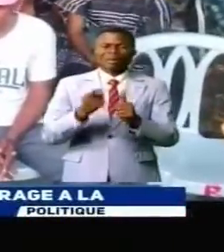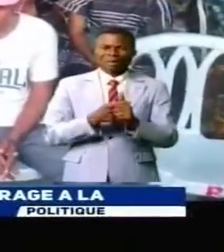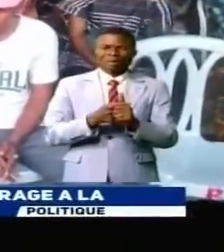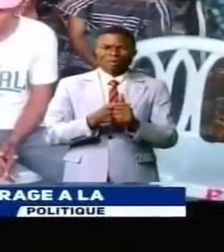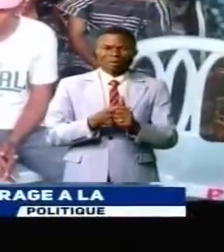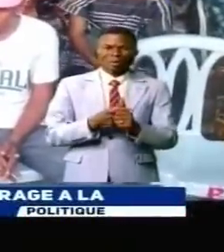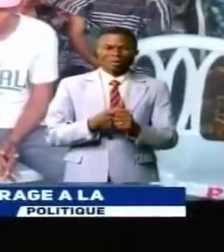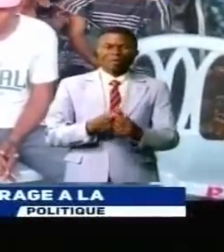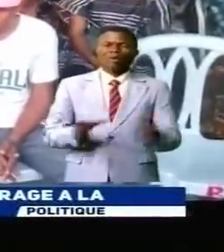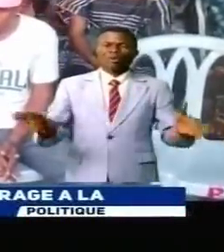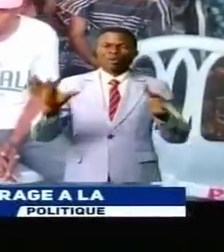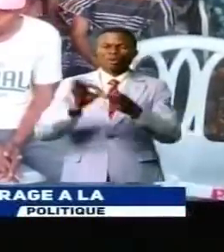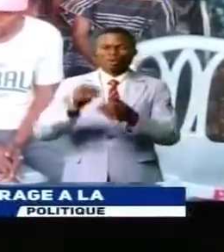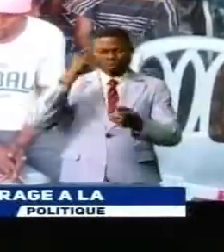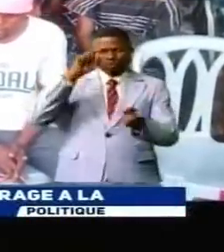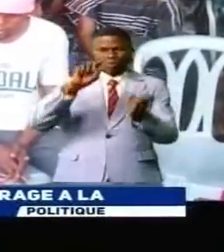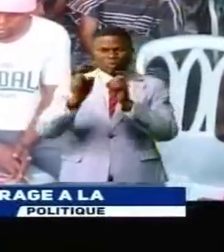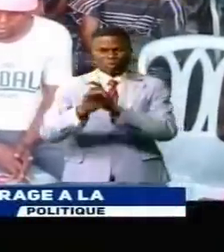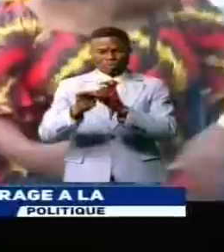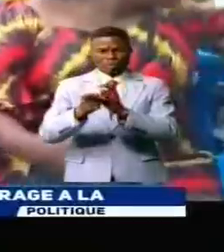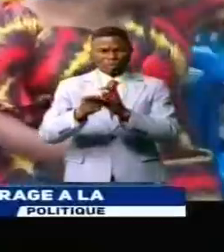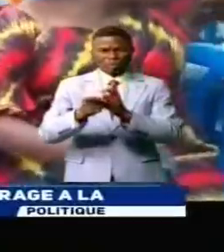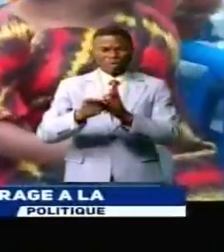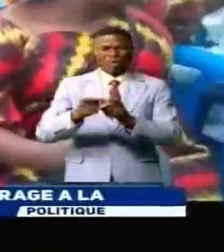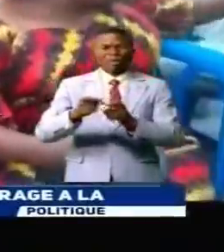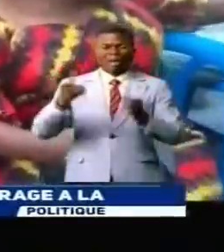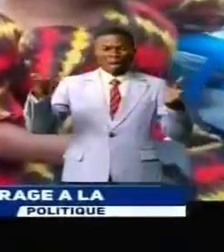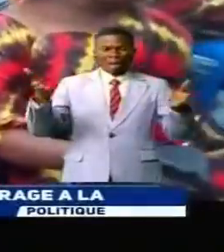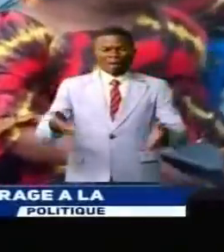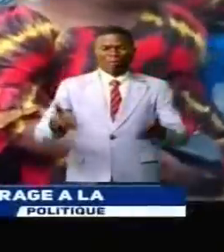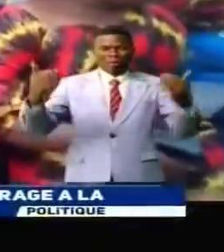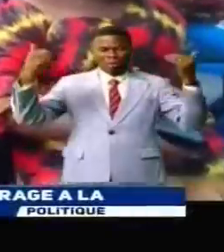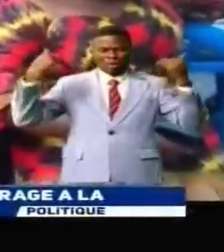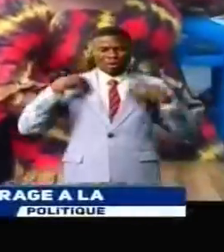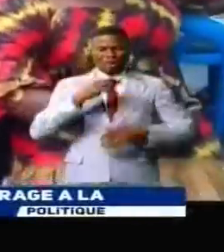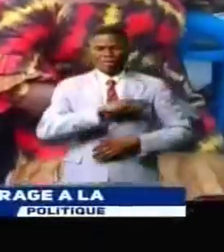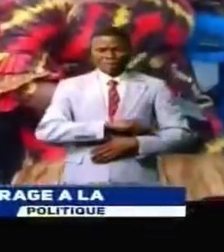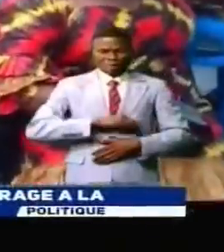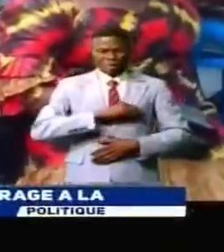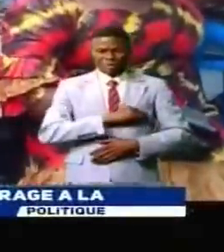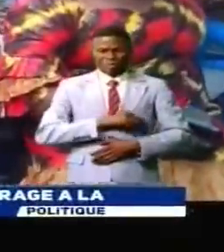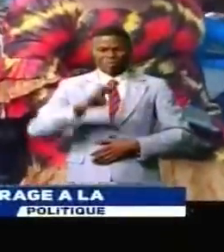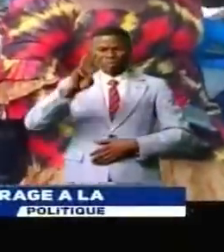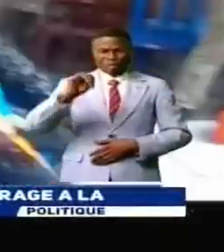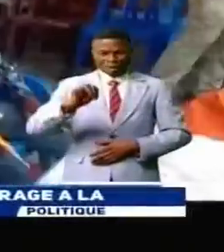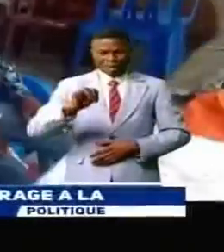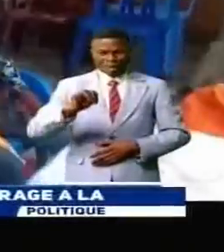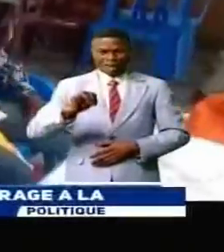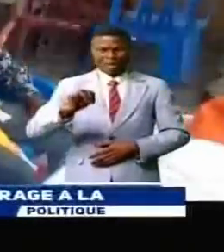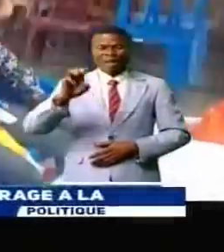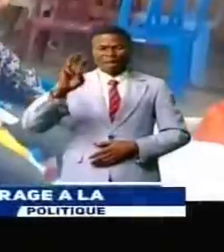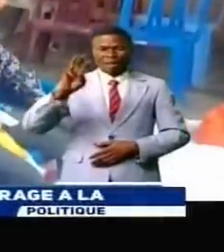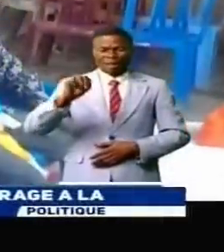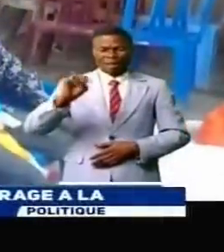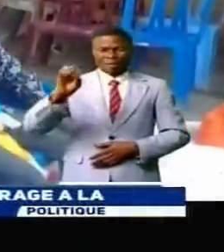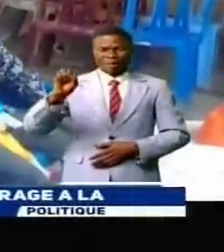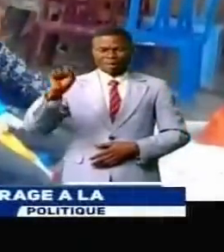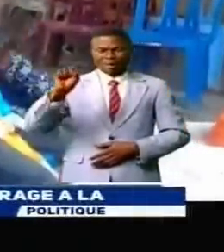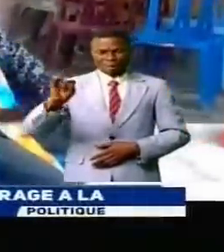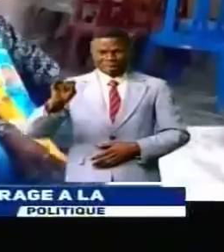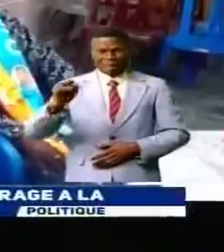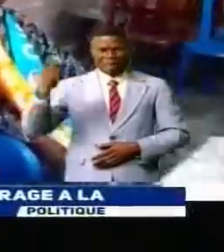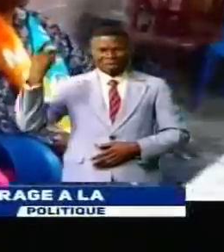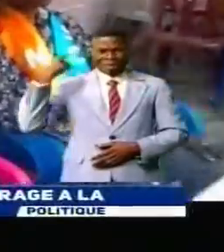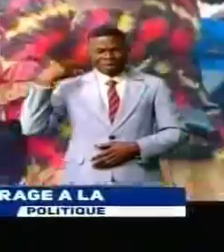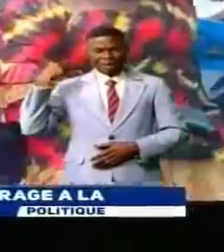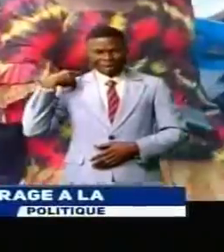de solidarité pour le changement de Kalamu. En présence de l'autorité morale du MSC, l'honorable Laurent Batomona,